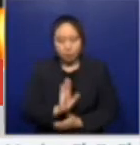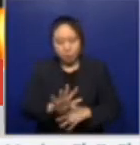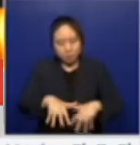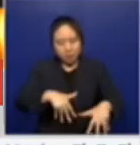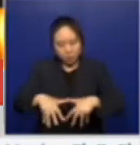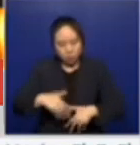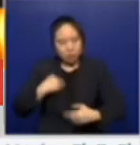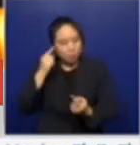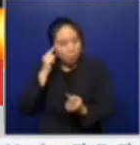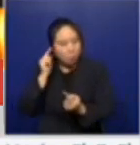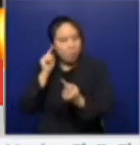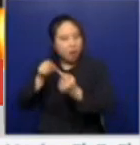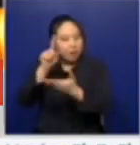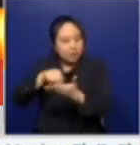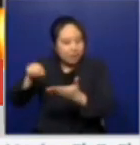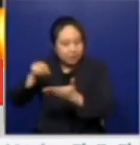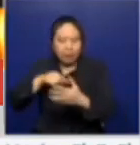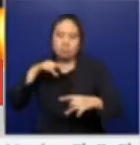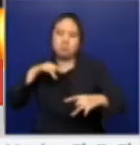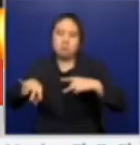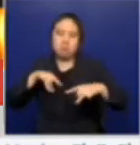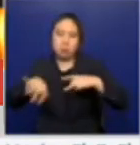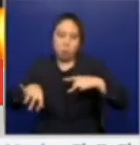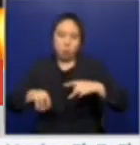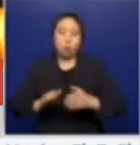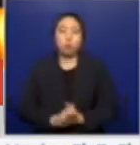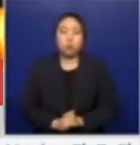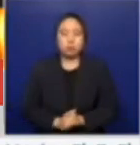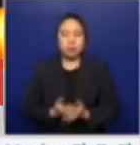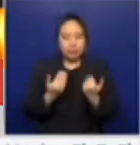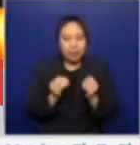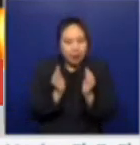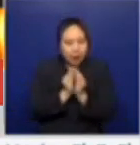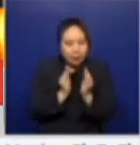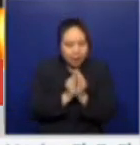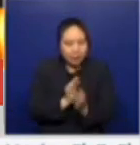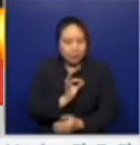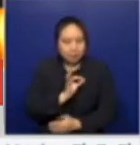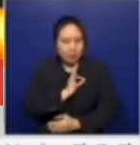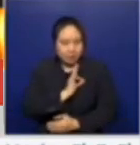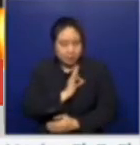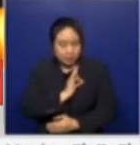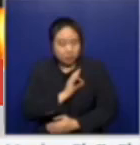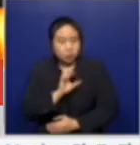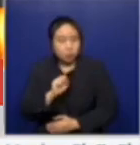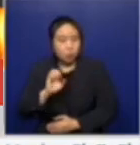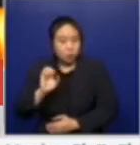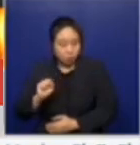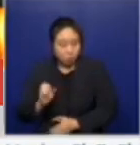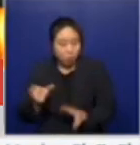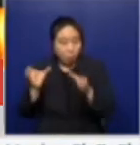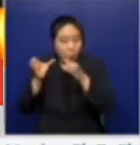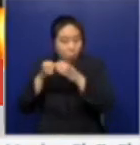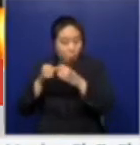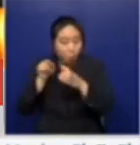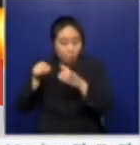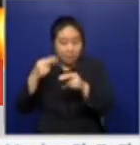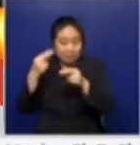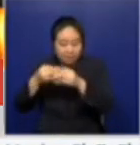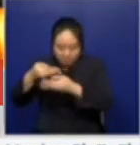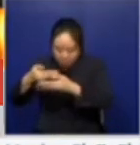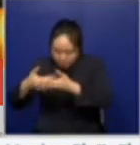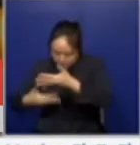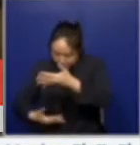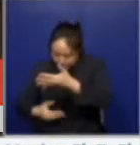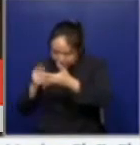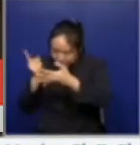เลือกตั้งการคิดคำนวณคะแนนสมาชิกสภาผู้แทนราษฎรบัญชีรายชื่อไม่มีความแ